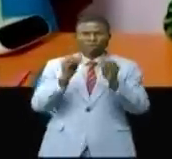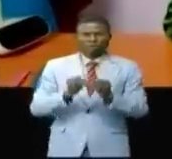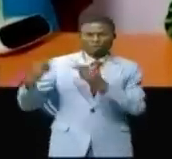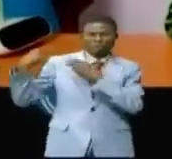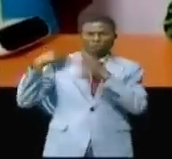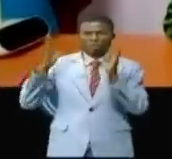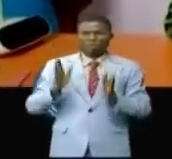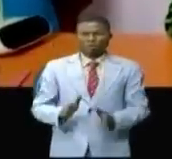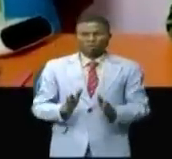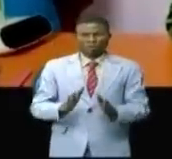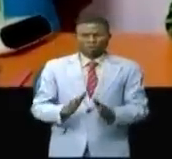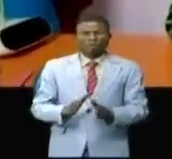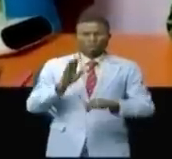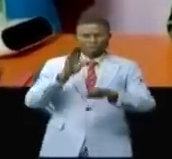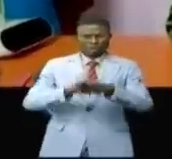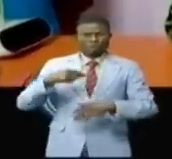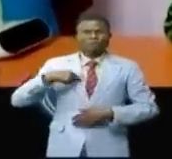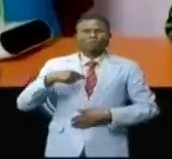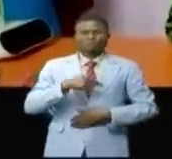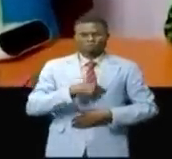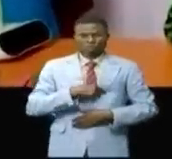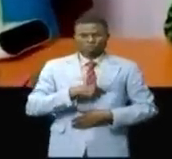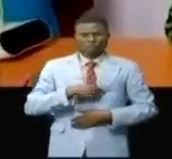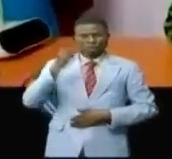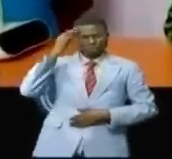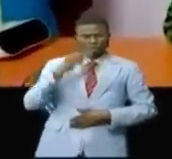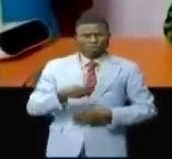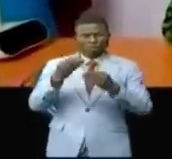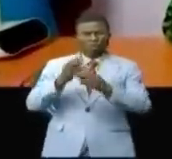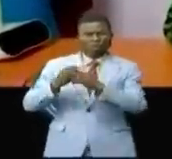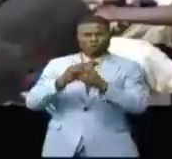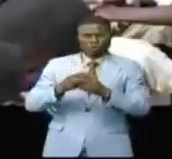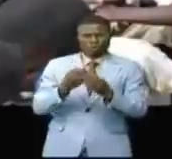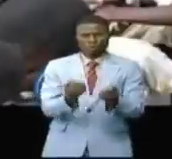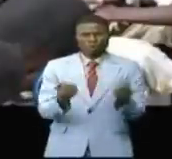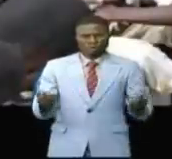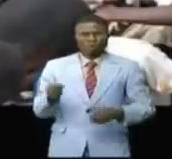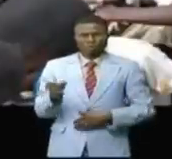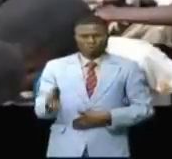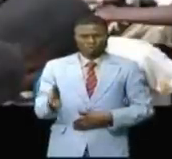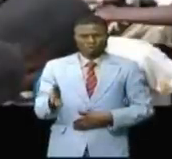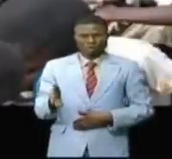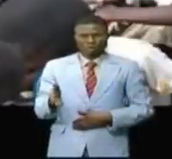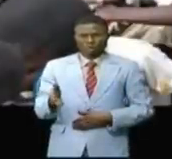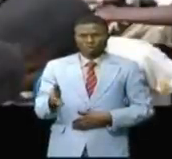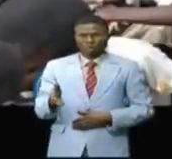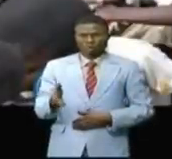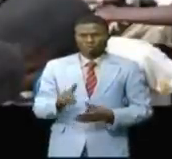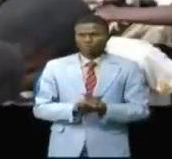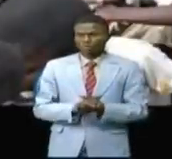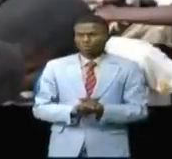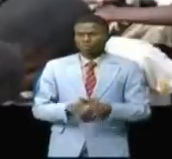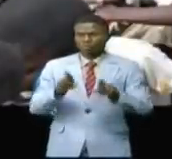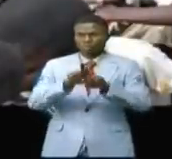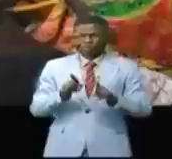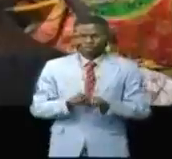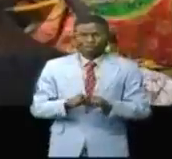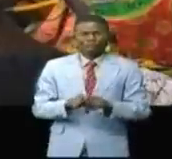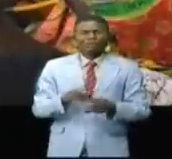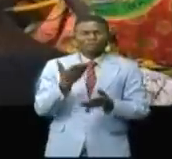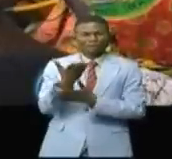nous revient pour la sécurisation de nos enfants entre plusieurs risques notamment